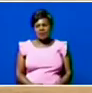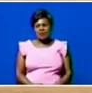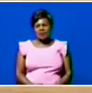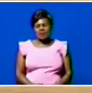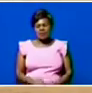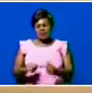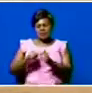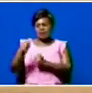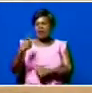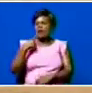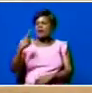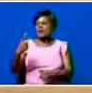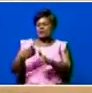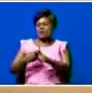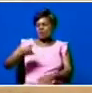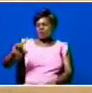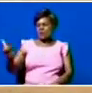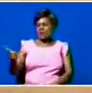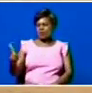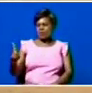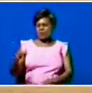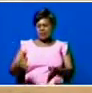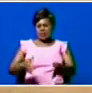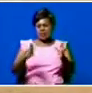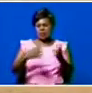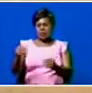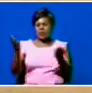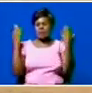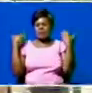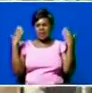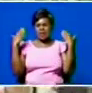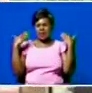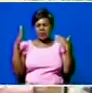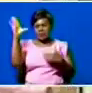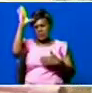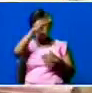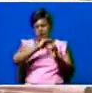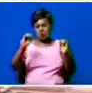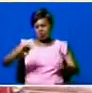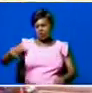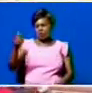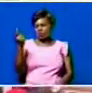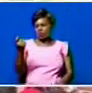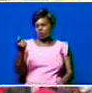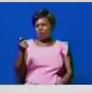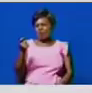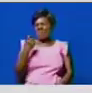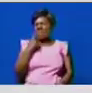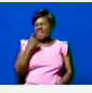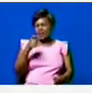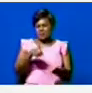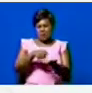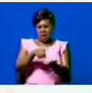Takriban kilomita 100 kutoka Nairobi, katika barabara ya Nairobi kuelekea Meru, hutakosa kuona mji huu mdogo mjini Mwea kwa jina